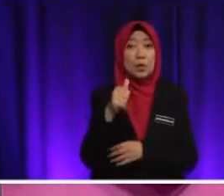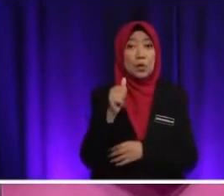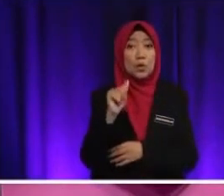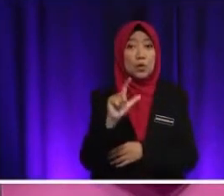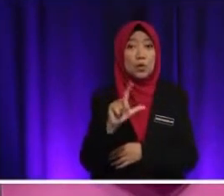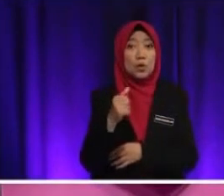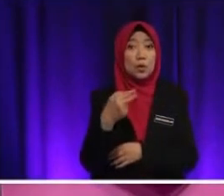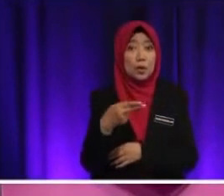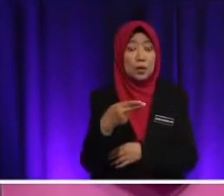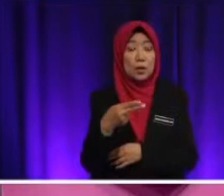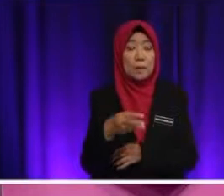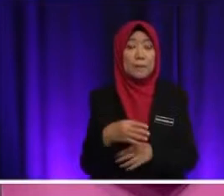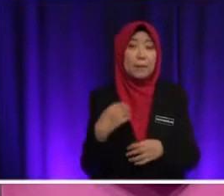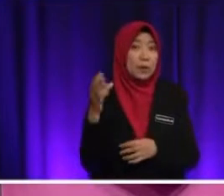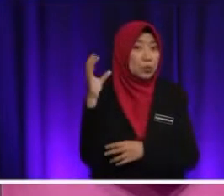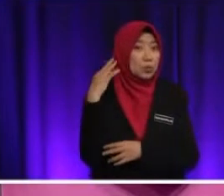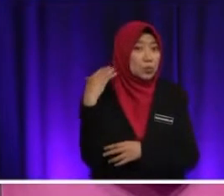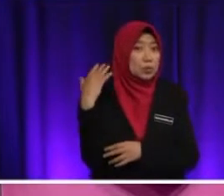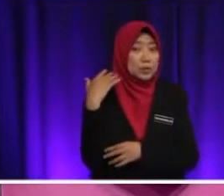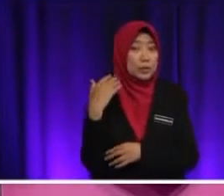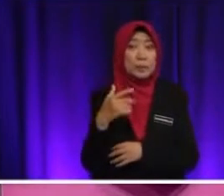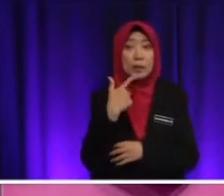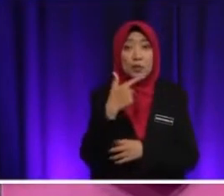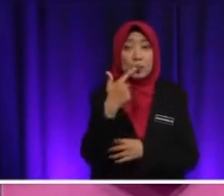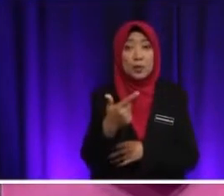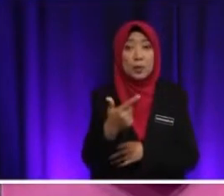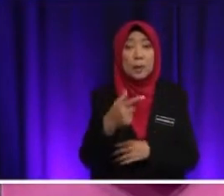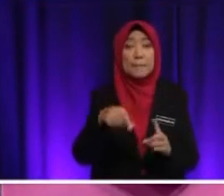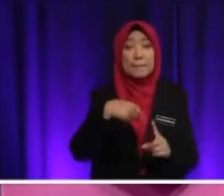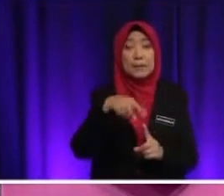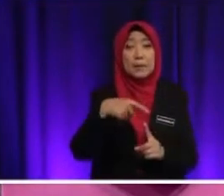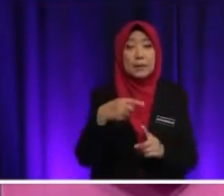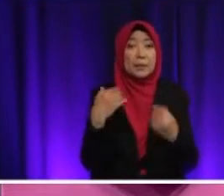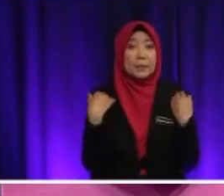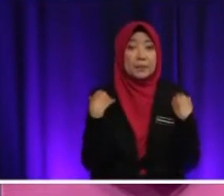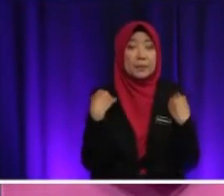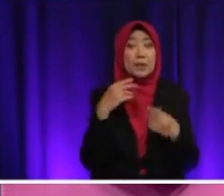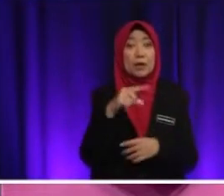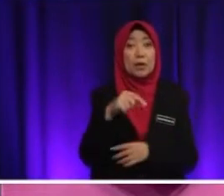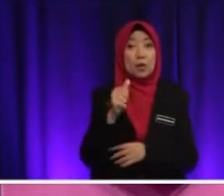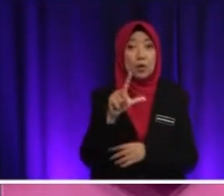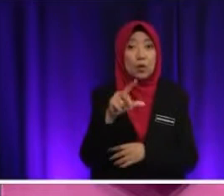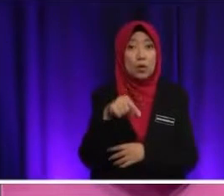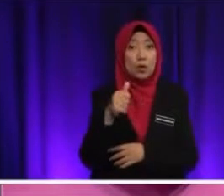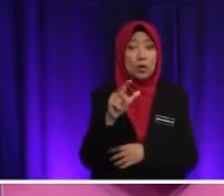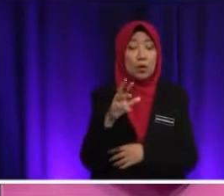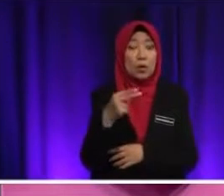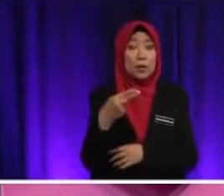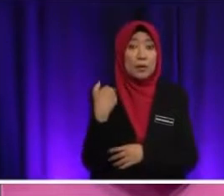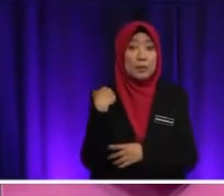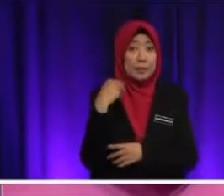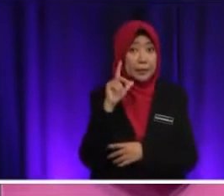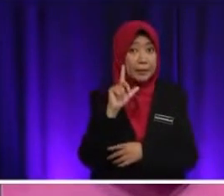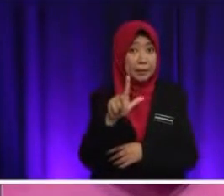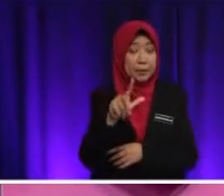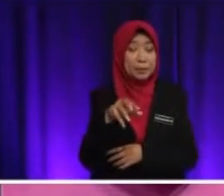Bunyi lantunan ketika menyebut huruf-huruf qalqalah. Huruf qalqalah ni ada lima ya Luqman. Kita ada qaf, qaf,